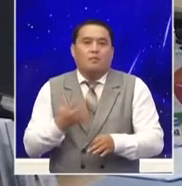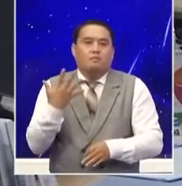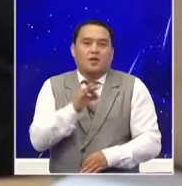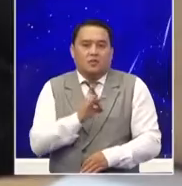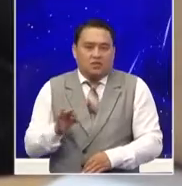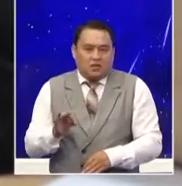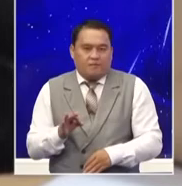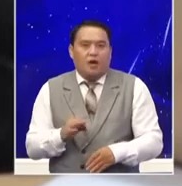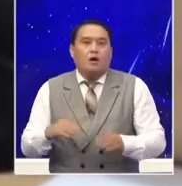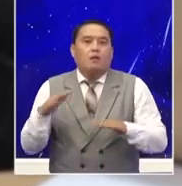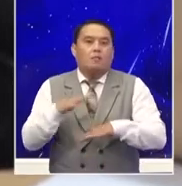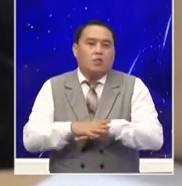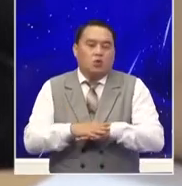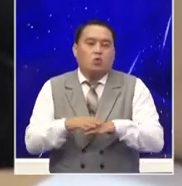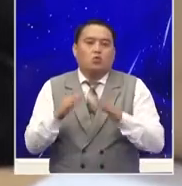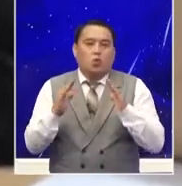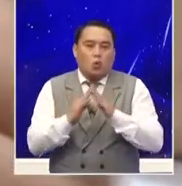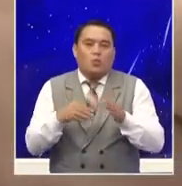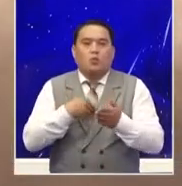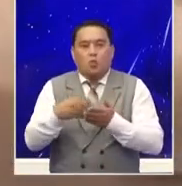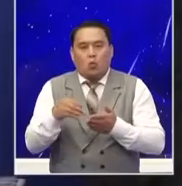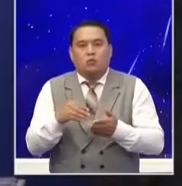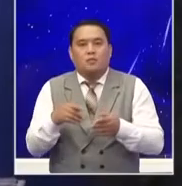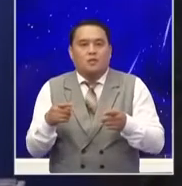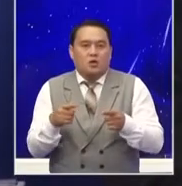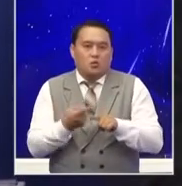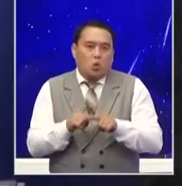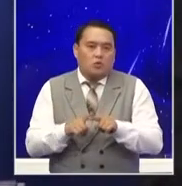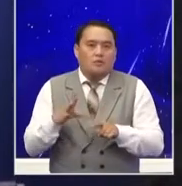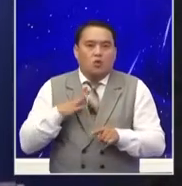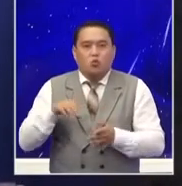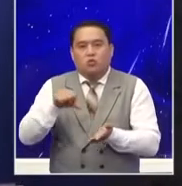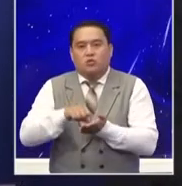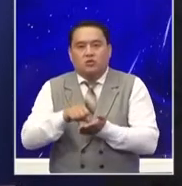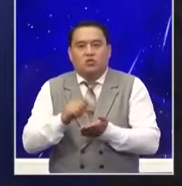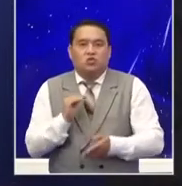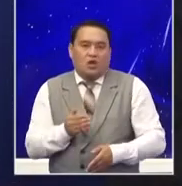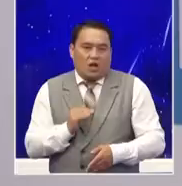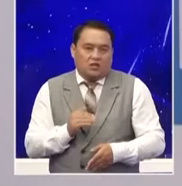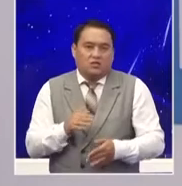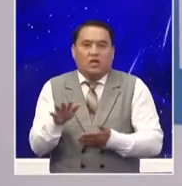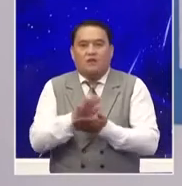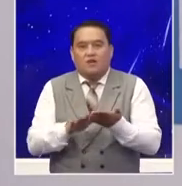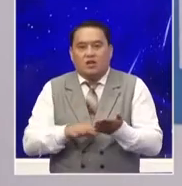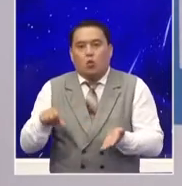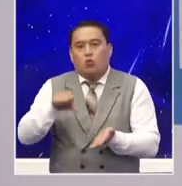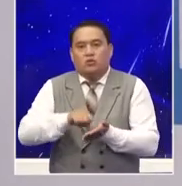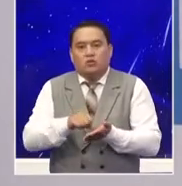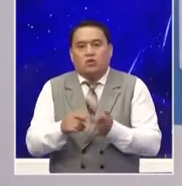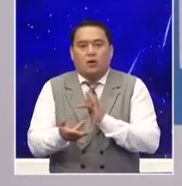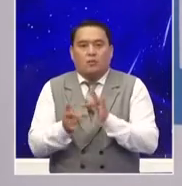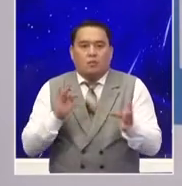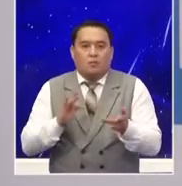всего 5%. Жилье можно приобрести только на первичном рынке, а также у частных застройщиков. Заявления на участие принимаются на